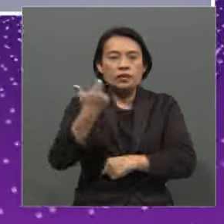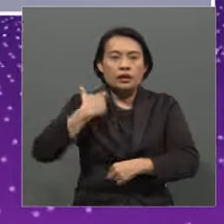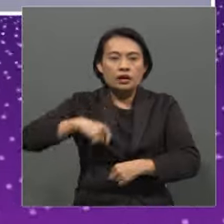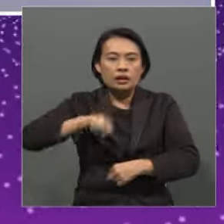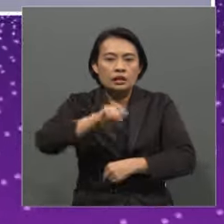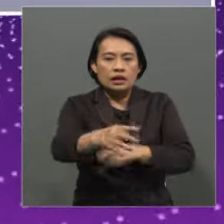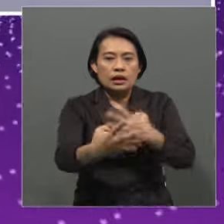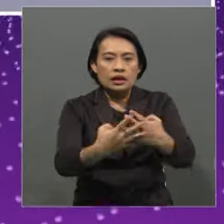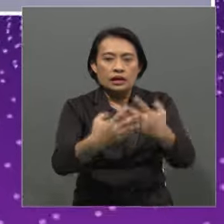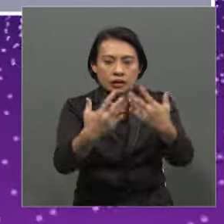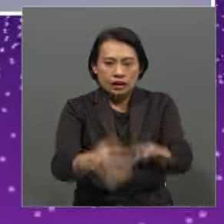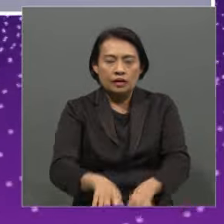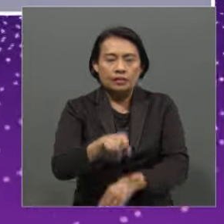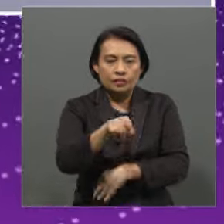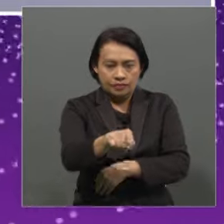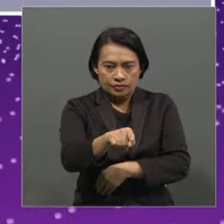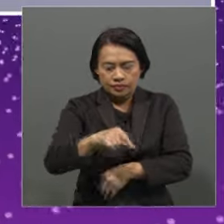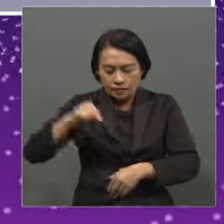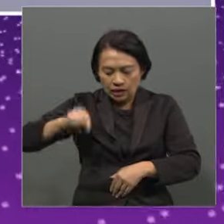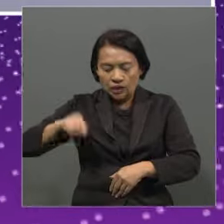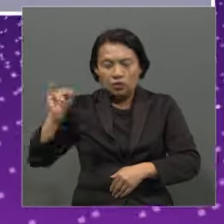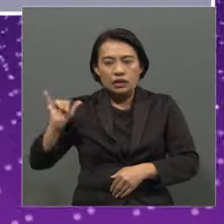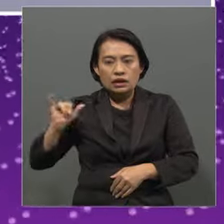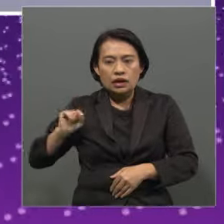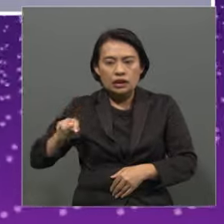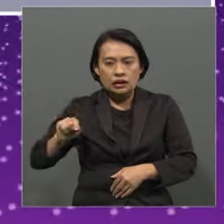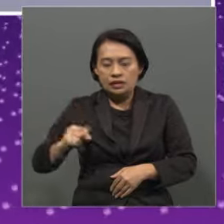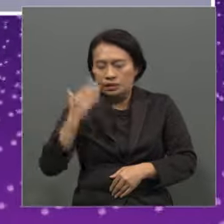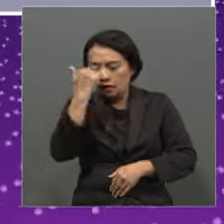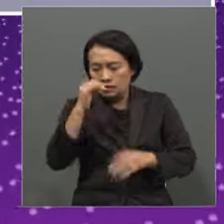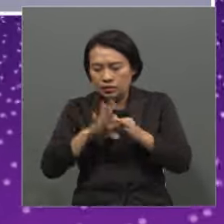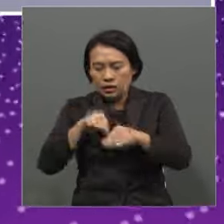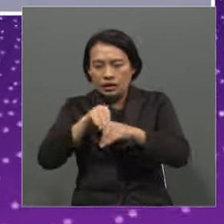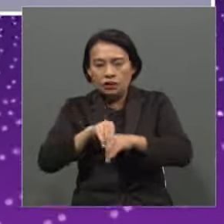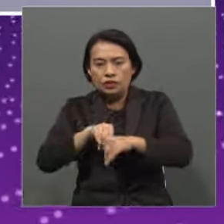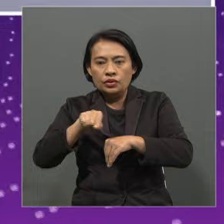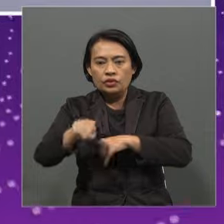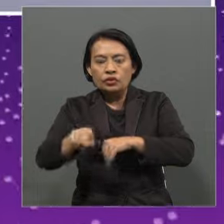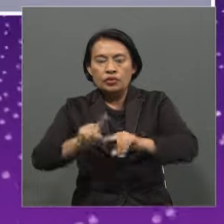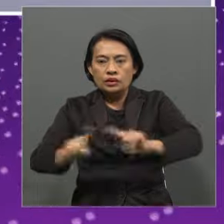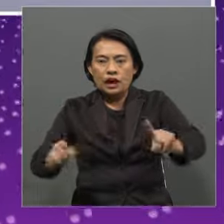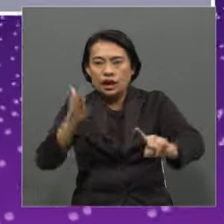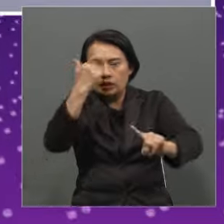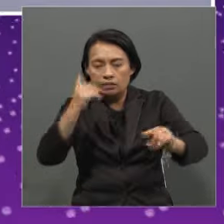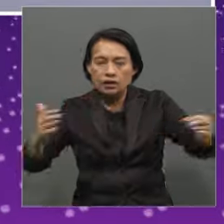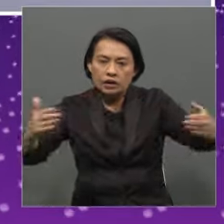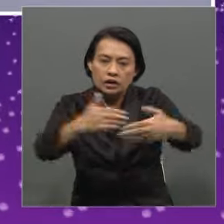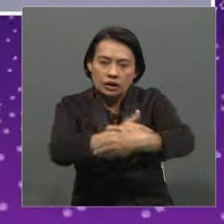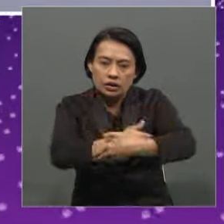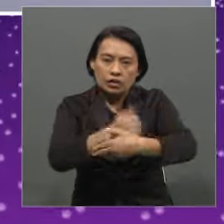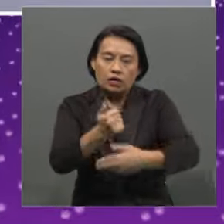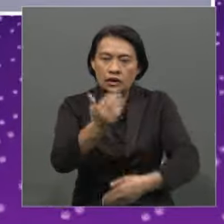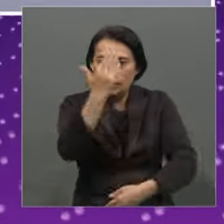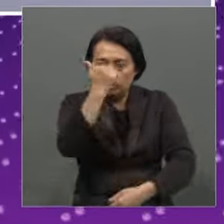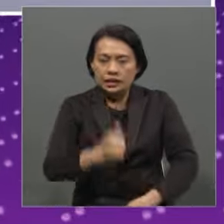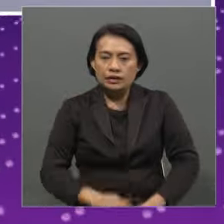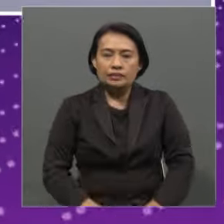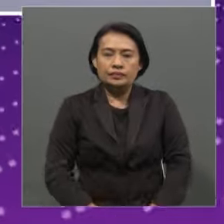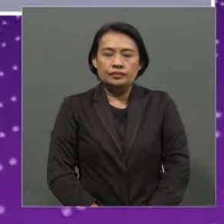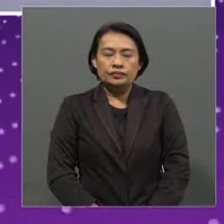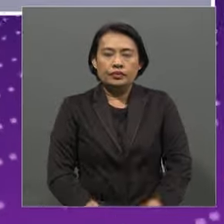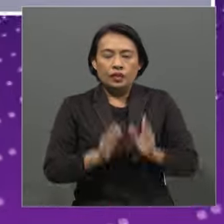โทษไปแล้วเหล่านี้ยังเป็นผู้บริสุทธิ์อยู่นี่คือฝากขังไหนบอกว่าอยู่กันคนลแดนแล้วมากอดกันได้ไงอ่ะอ่านะฮะเอไปดูรายละเอียดเรื่องนี้กันสักหน่อยนะผู้ที่มา